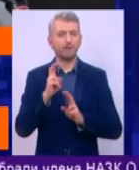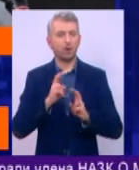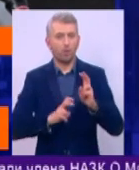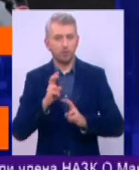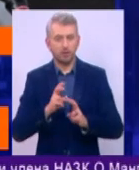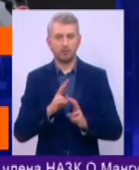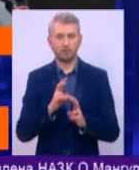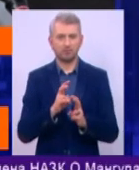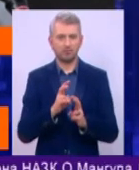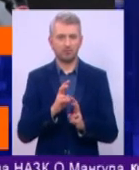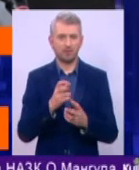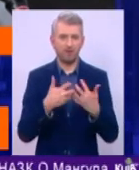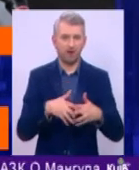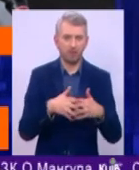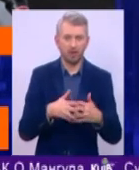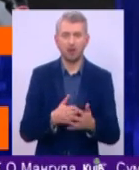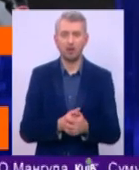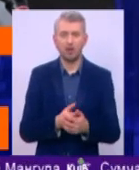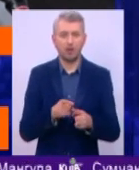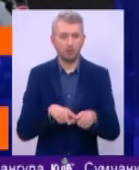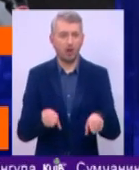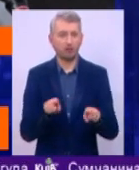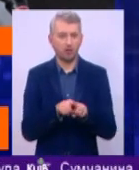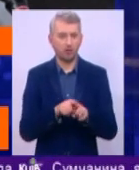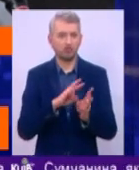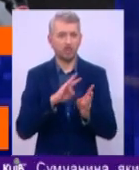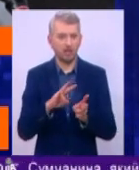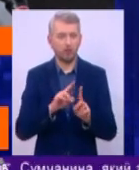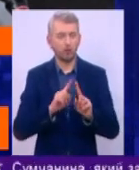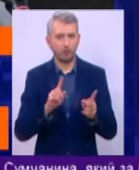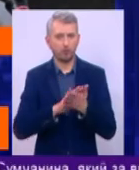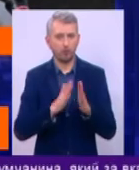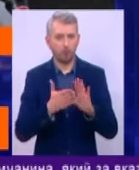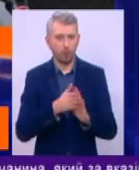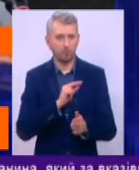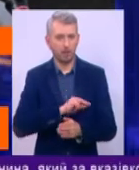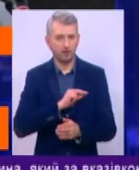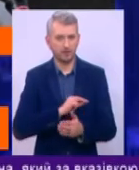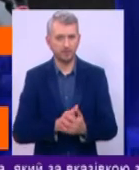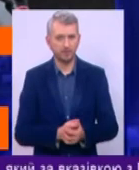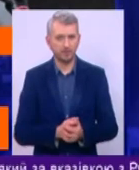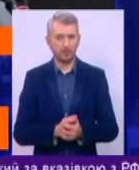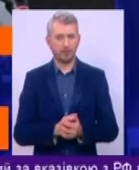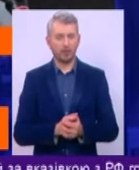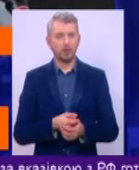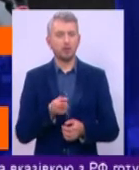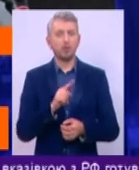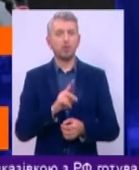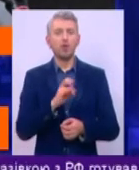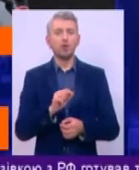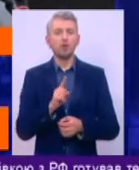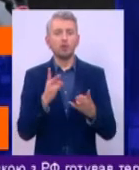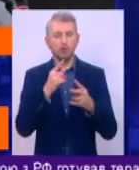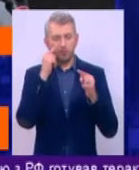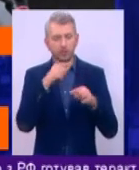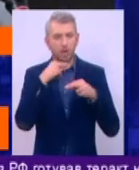на заводах, на фабриках. Добре, де є от такі шкідливі, особливі умови праці. Тому що, на що потрібно